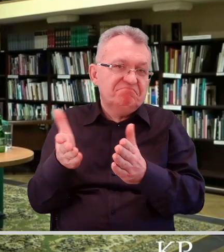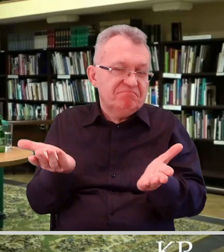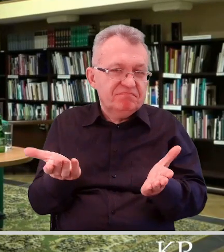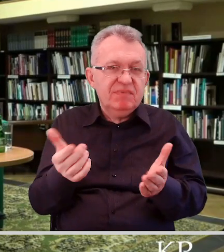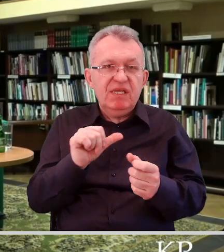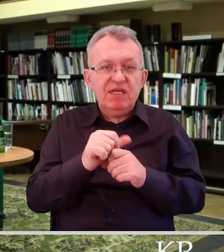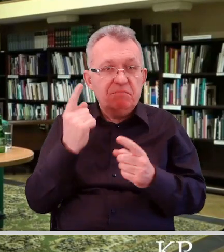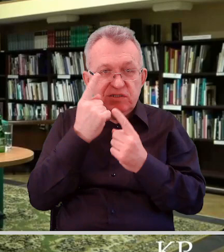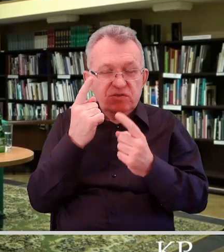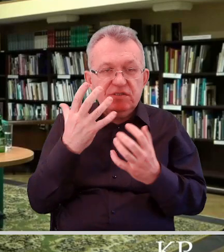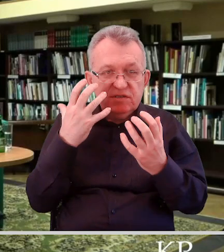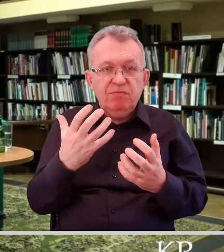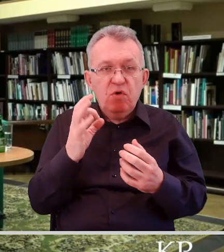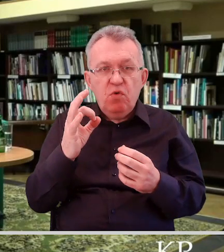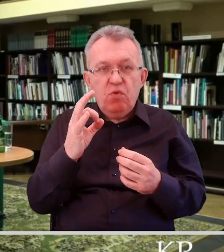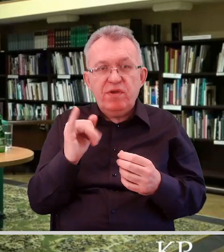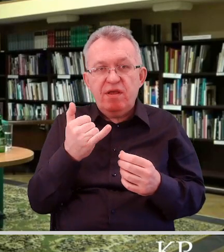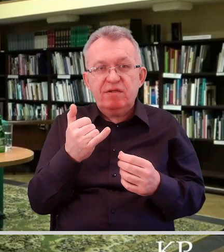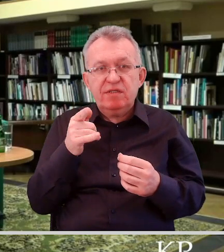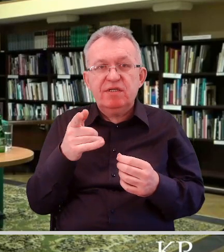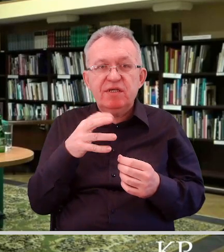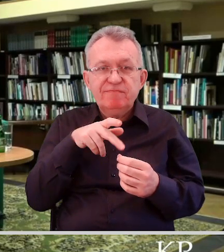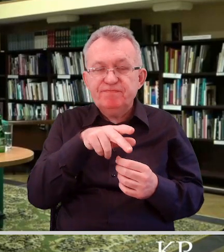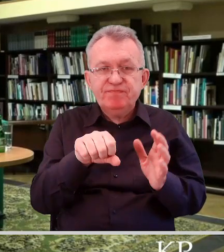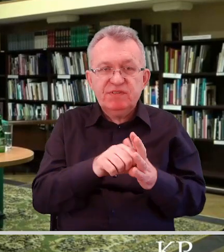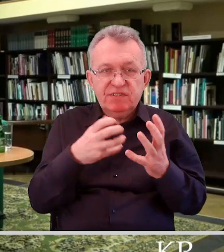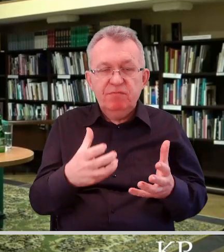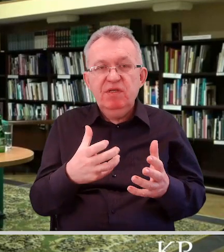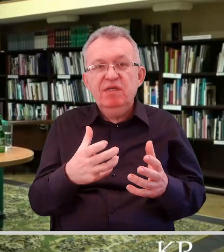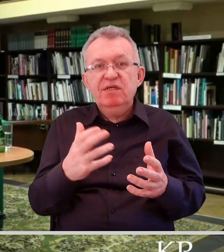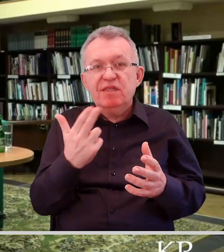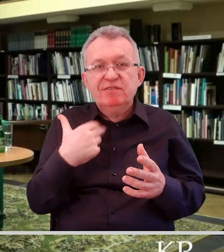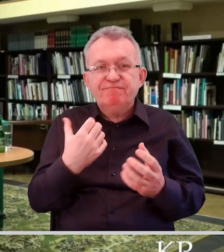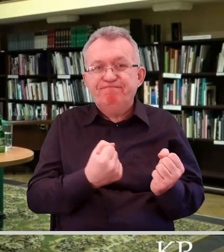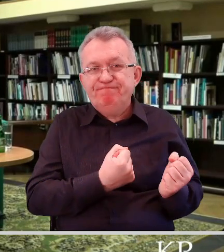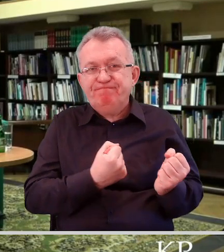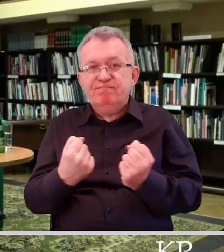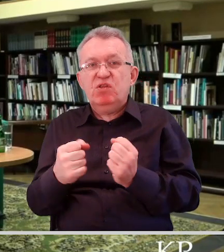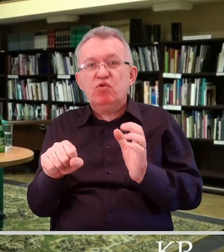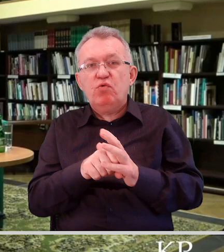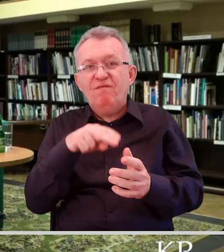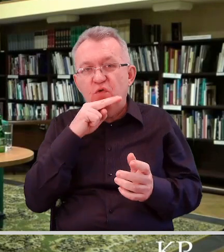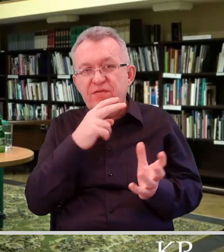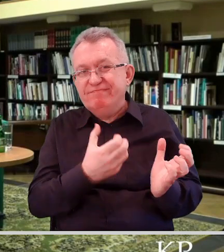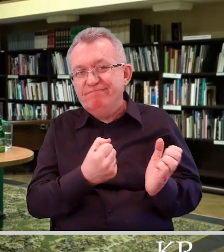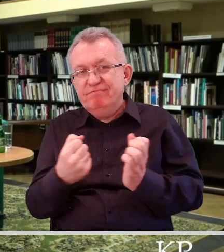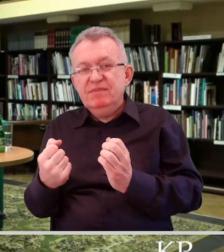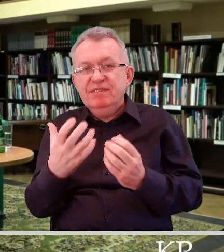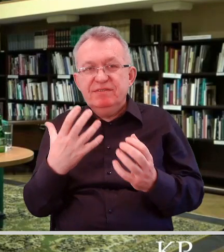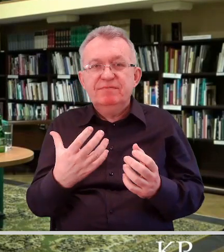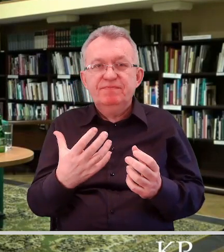kiedy zaczynamy myśleć o tym, jakim iść tropem, to gdzieś nas ciągnie do tej wody, którą